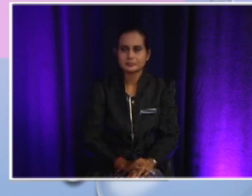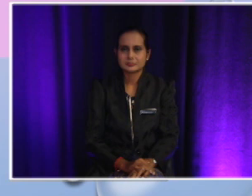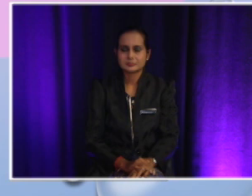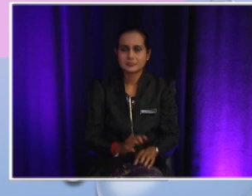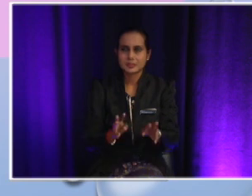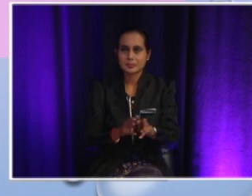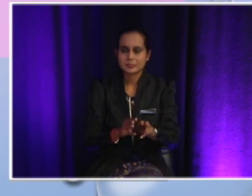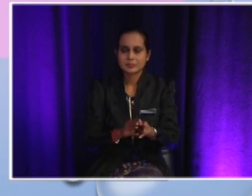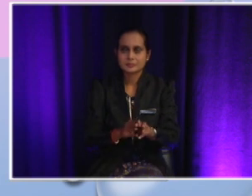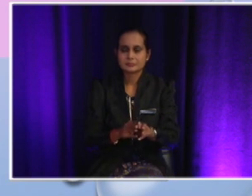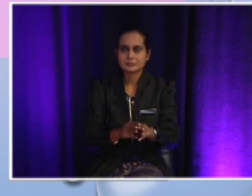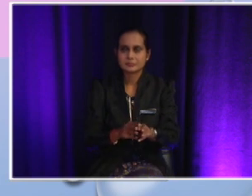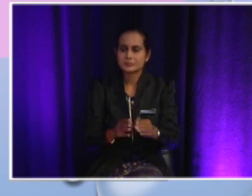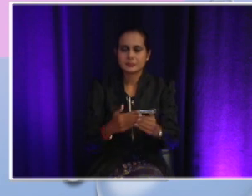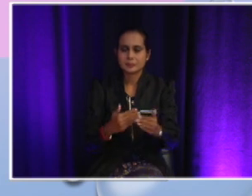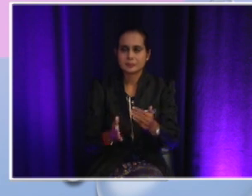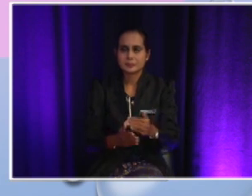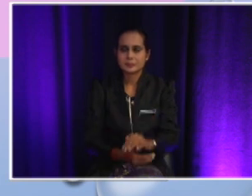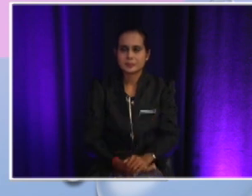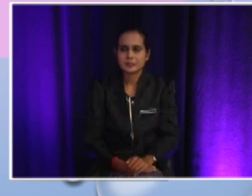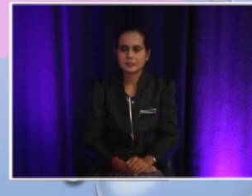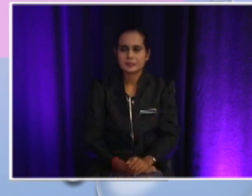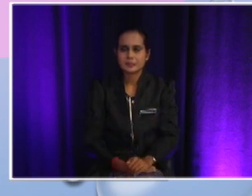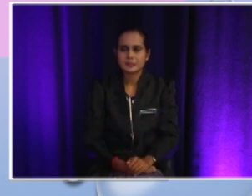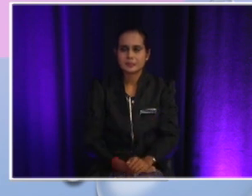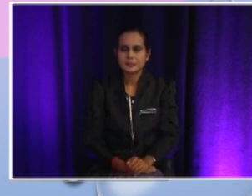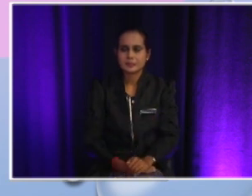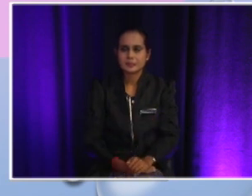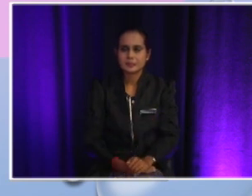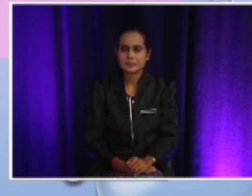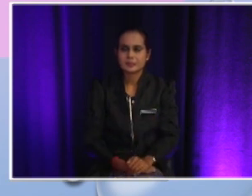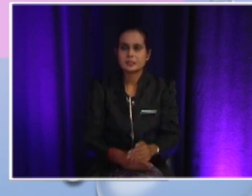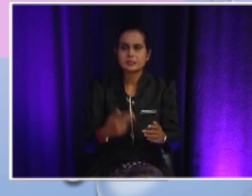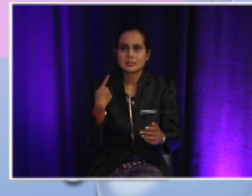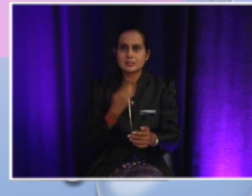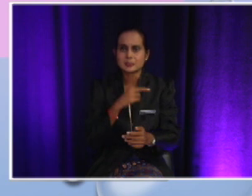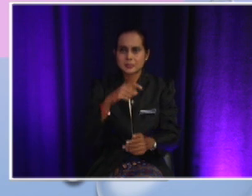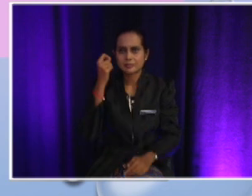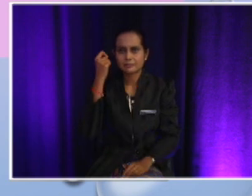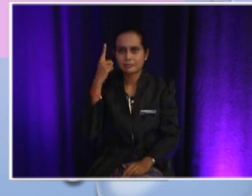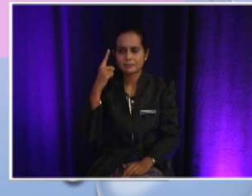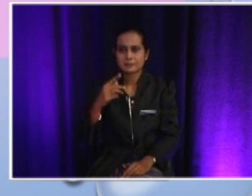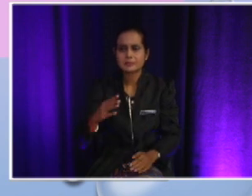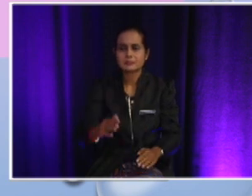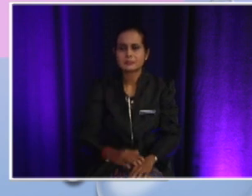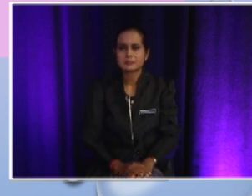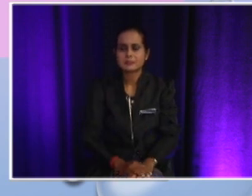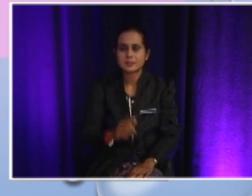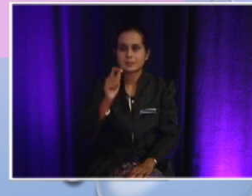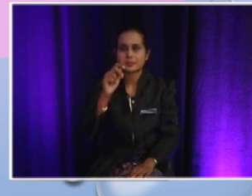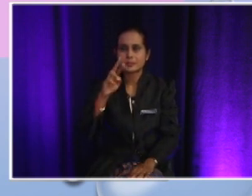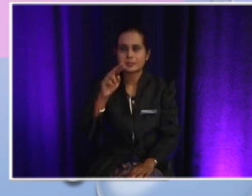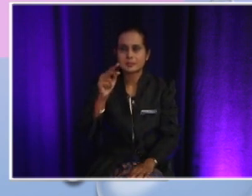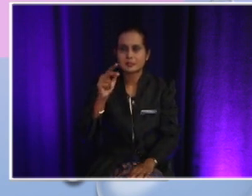banyak sedikit begitu. Okey, tapi tak apa. Okey. So, kita kena fahamkan dulu bagaimana kata tadi transistor sebagai